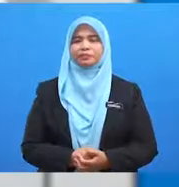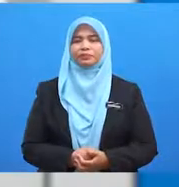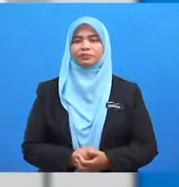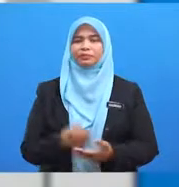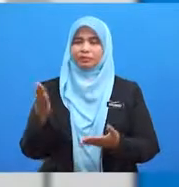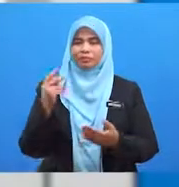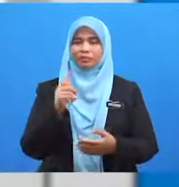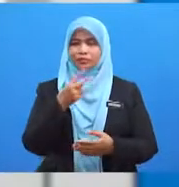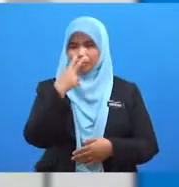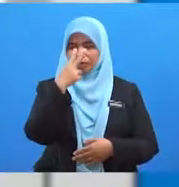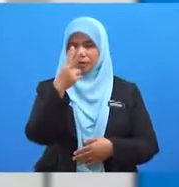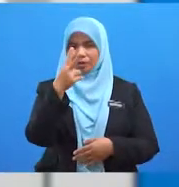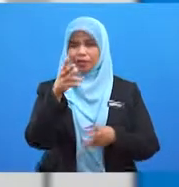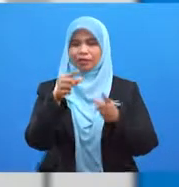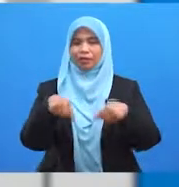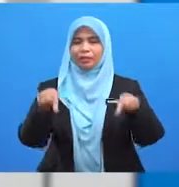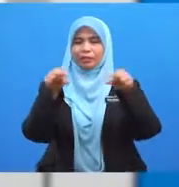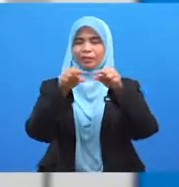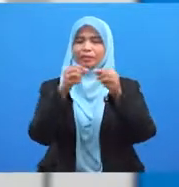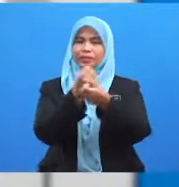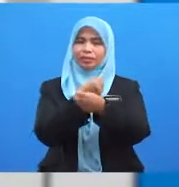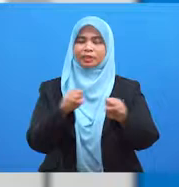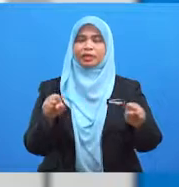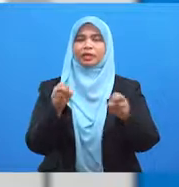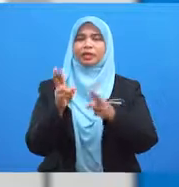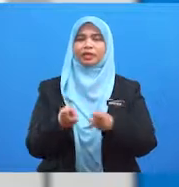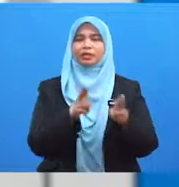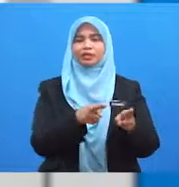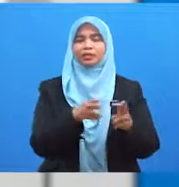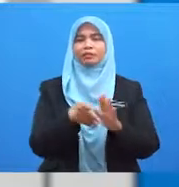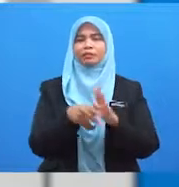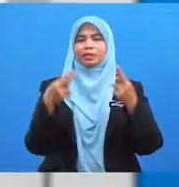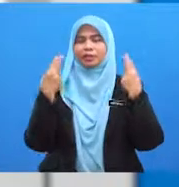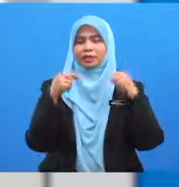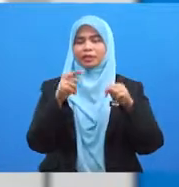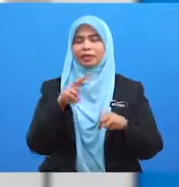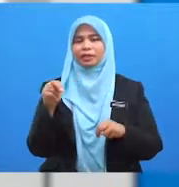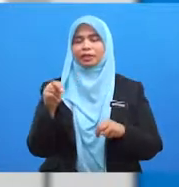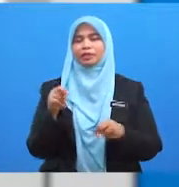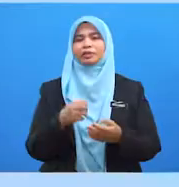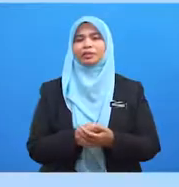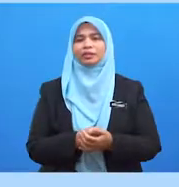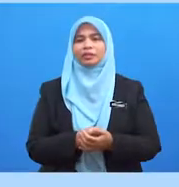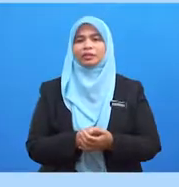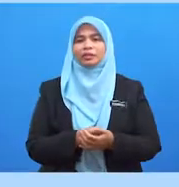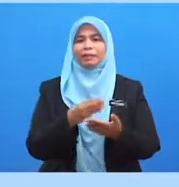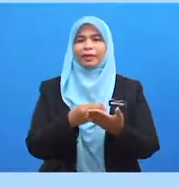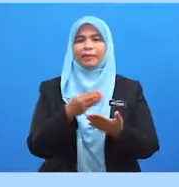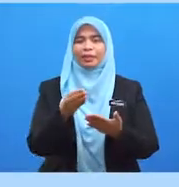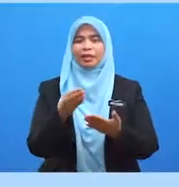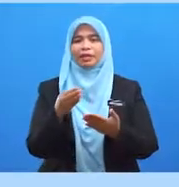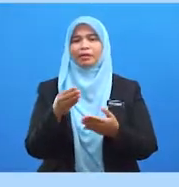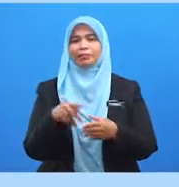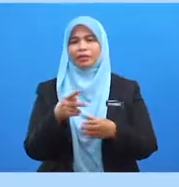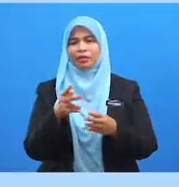Mari kita lihat kepentingan menyediakan rancangan perniagaan yang pertama, iaitu memberi